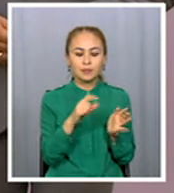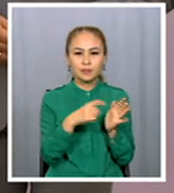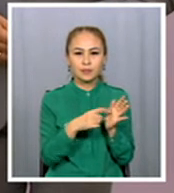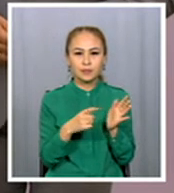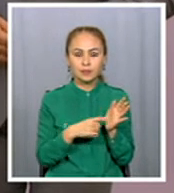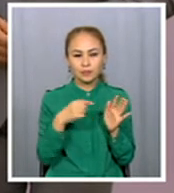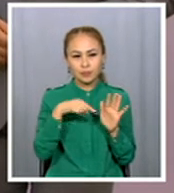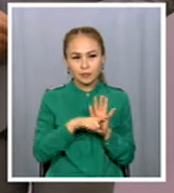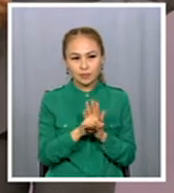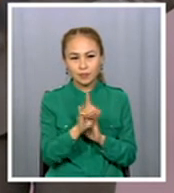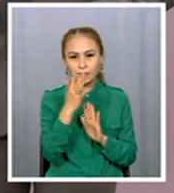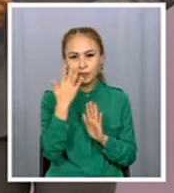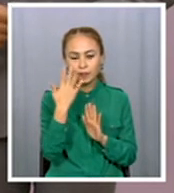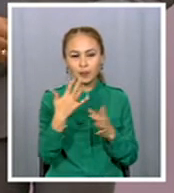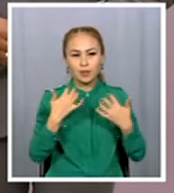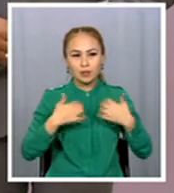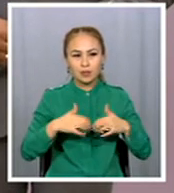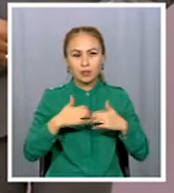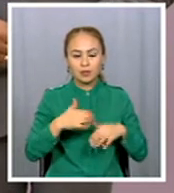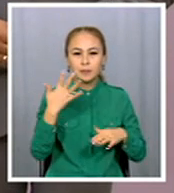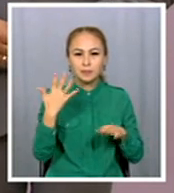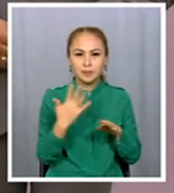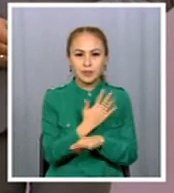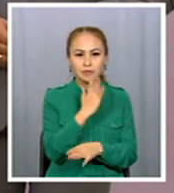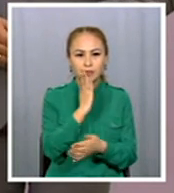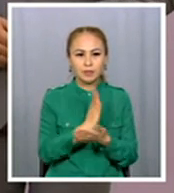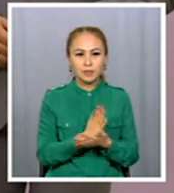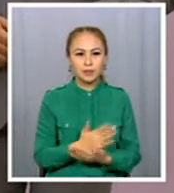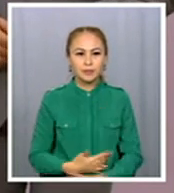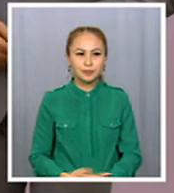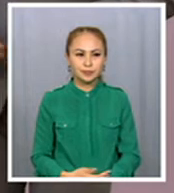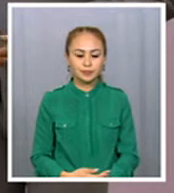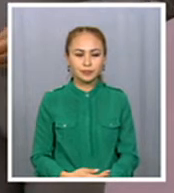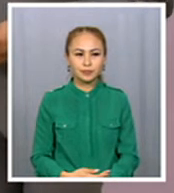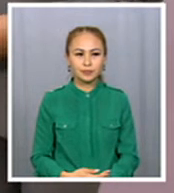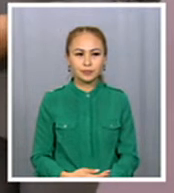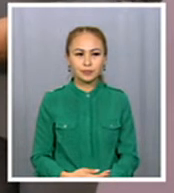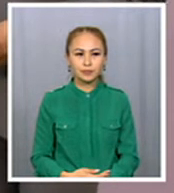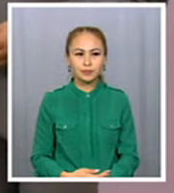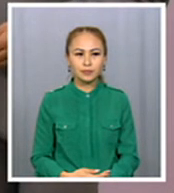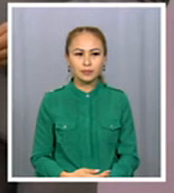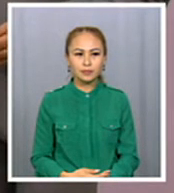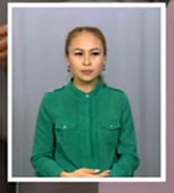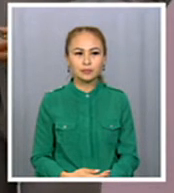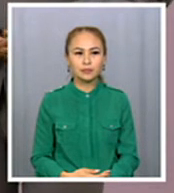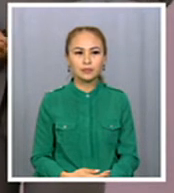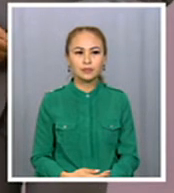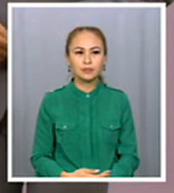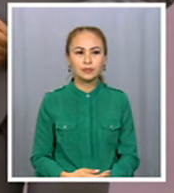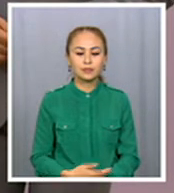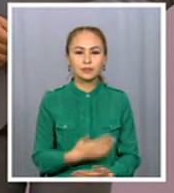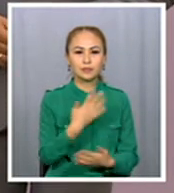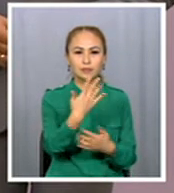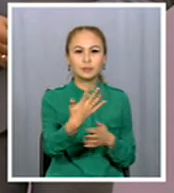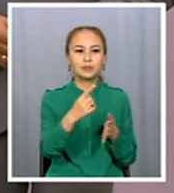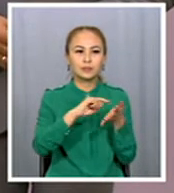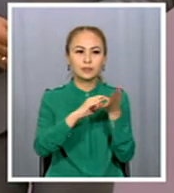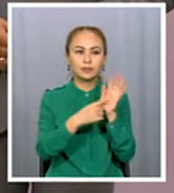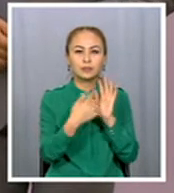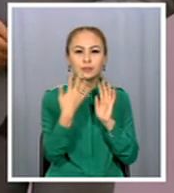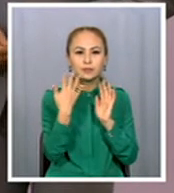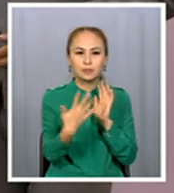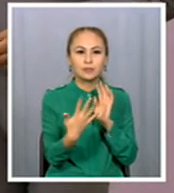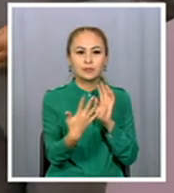құрамында 5 саны 5 рет кездеседі. Демек, бөлінідіге 5-ті жазамыз. 5 пен 5-тің